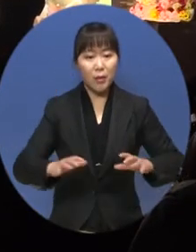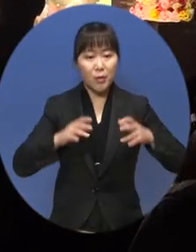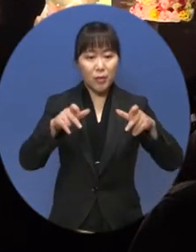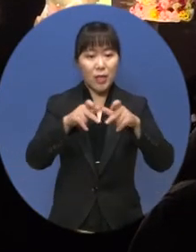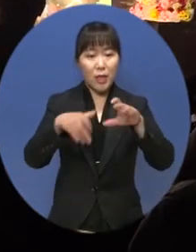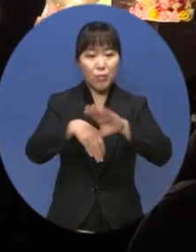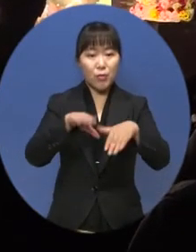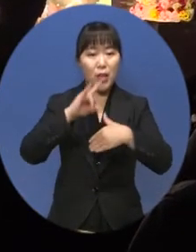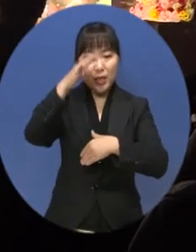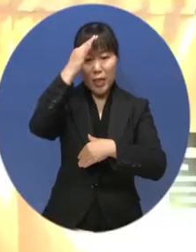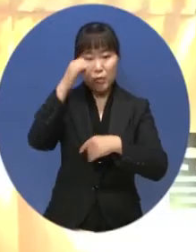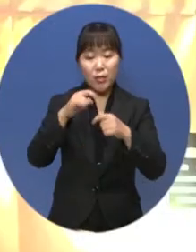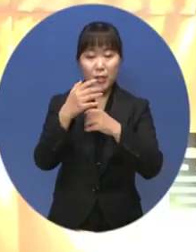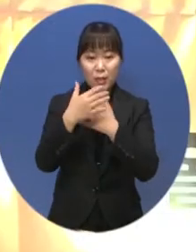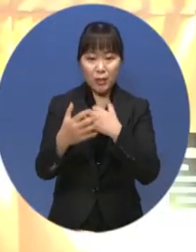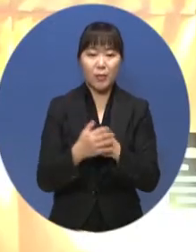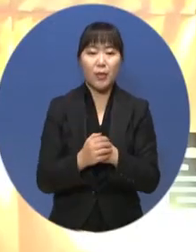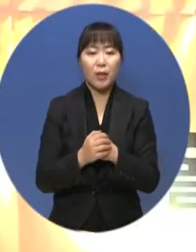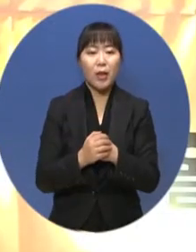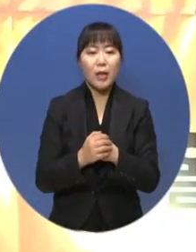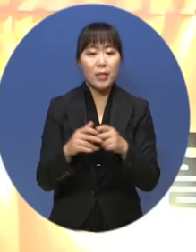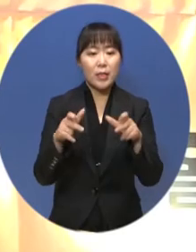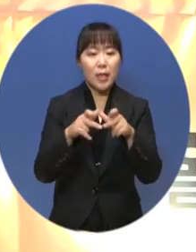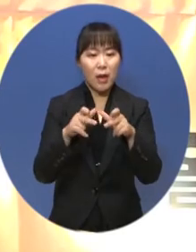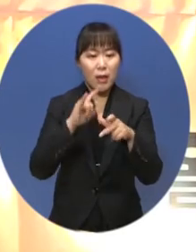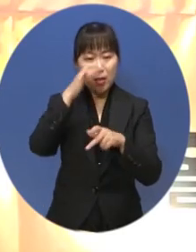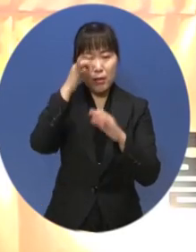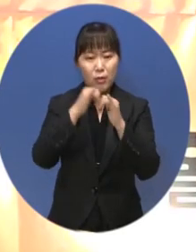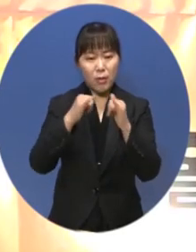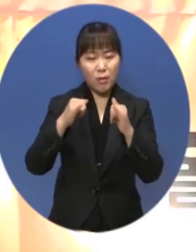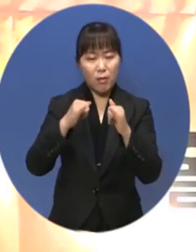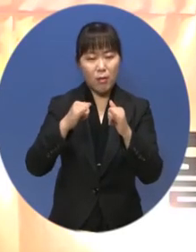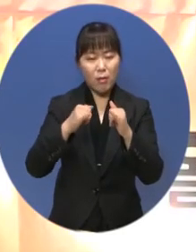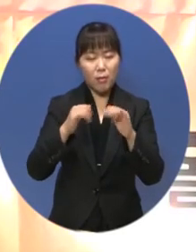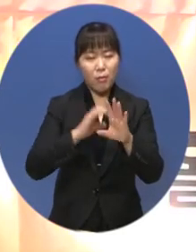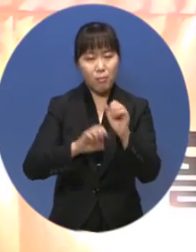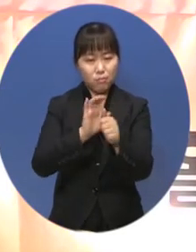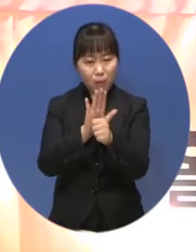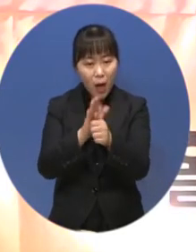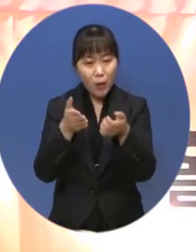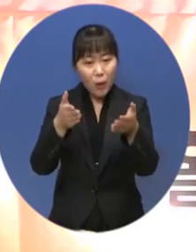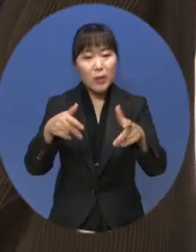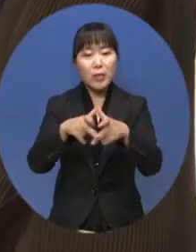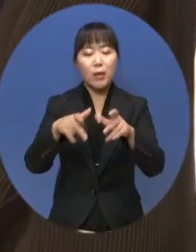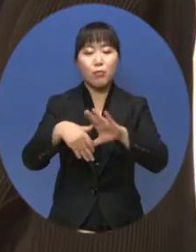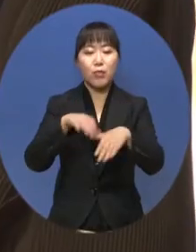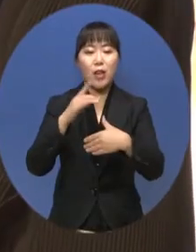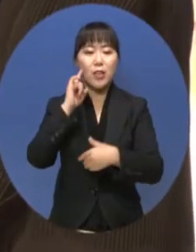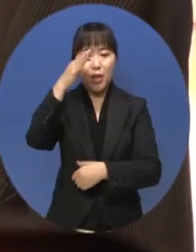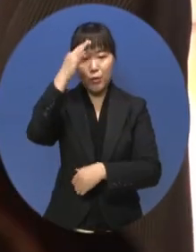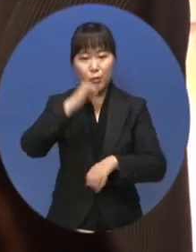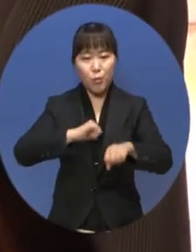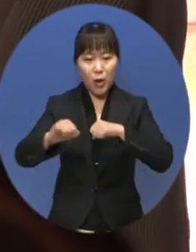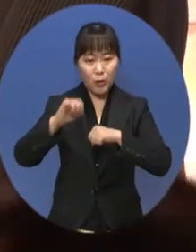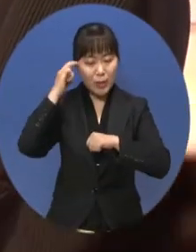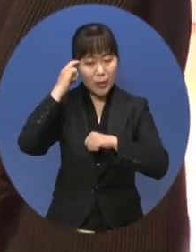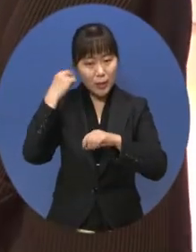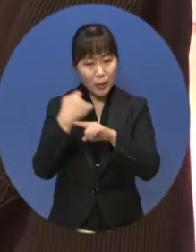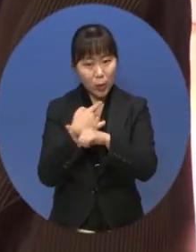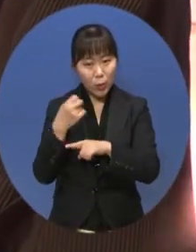장애인 문화예술대상은 장애예술인들이 사기를 고취시키고 장애인 문화예술 활동에 대한 인식 제고와